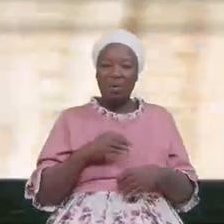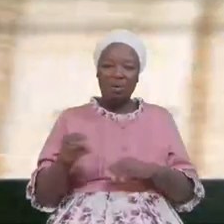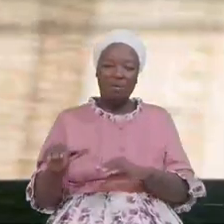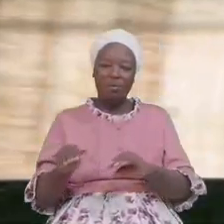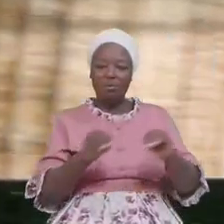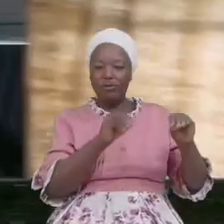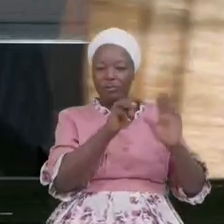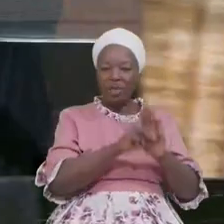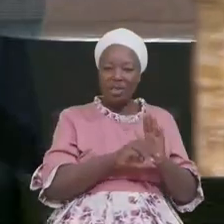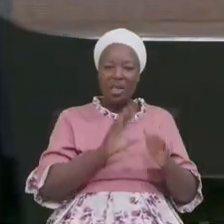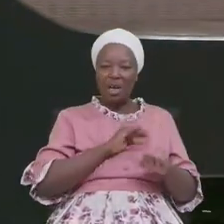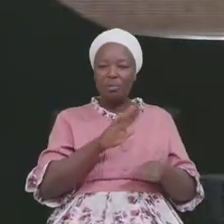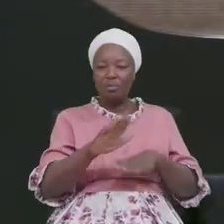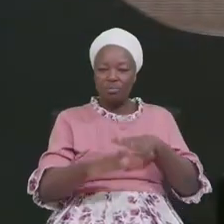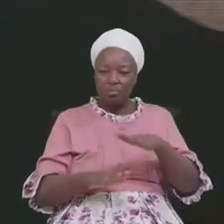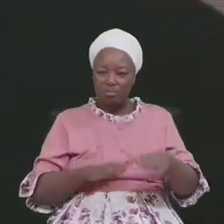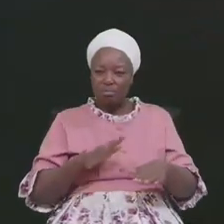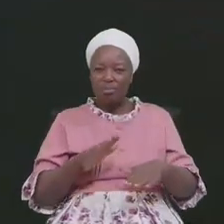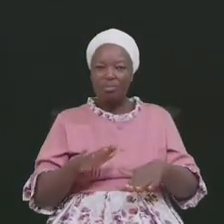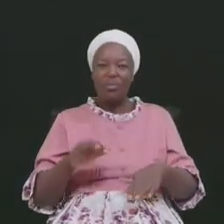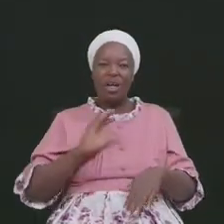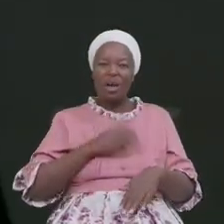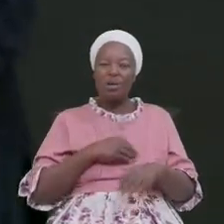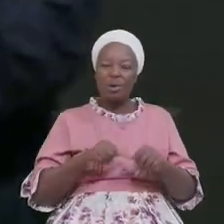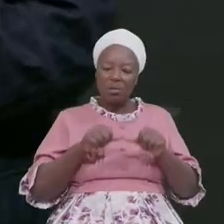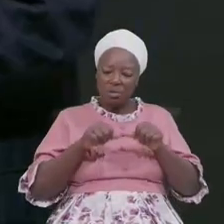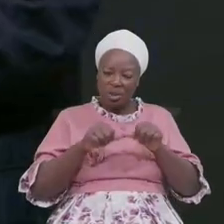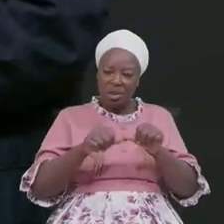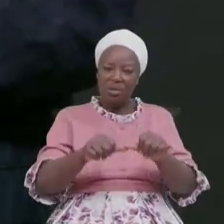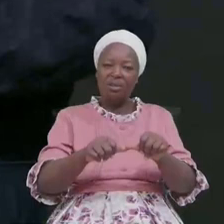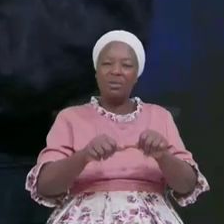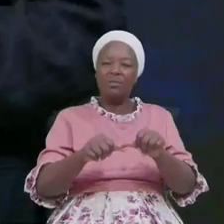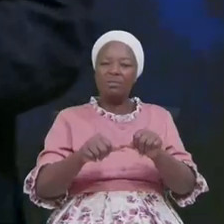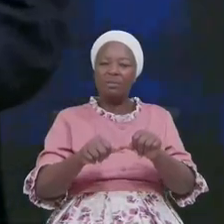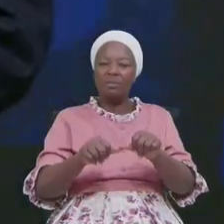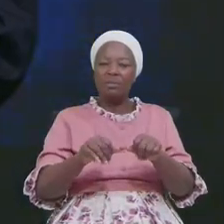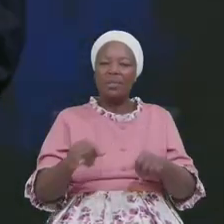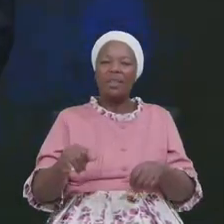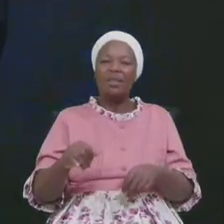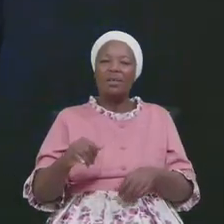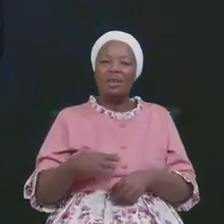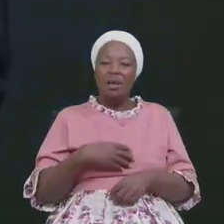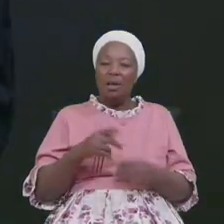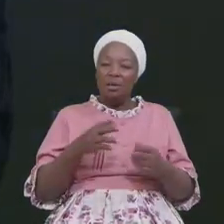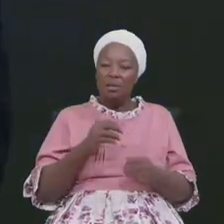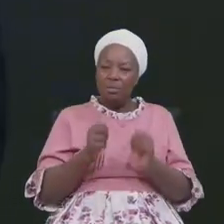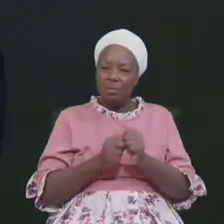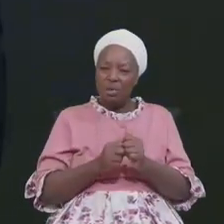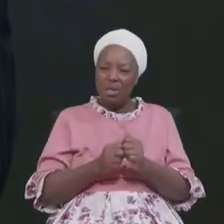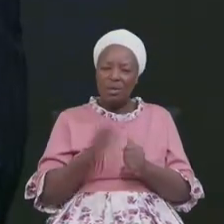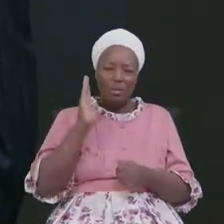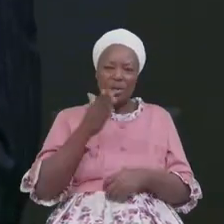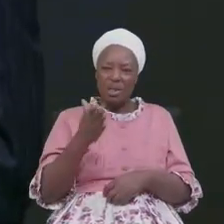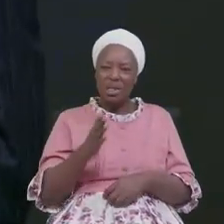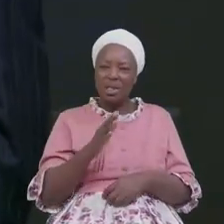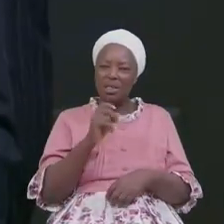nos déplacements, nos sorties, est-ce qu'il y a eu des moments où nous avons mal